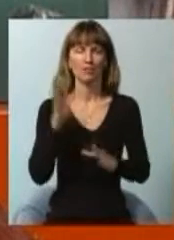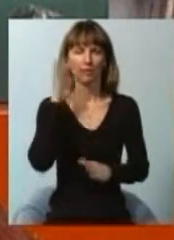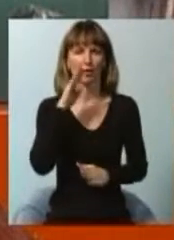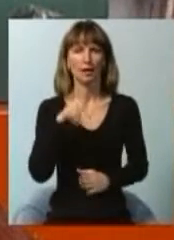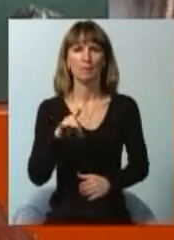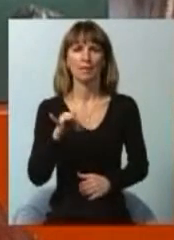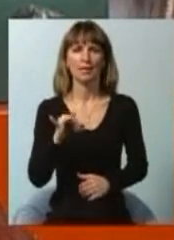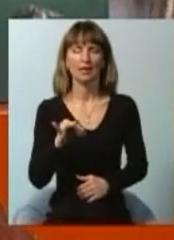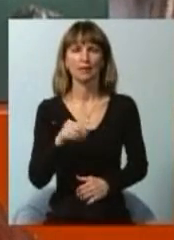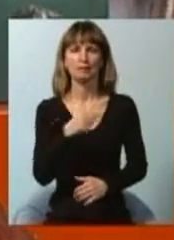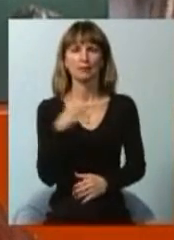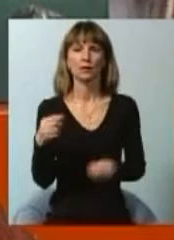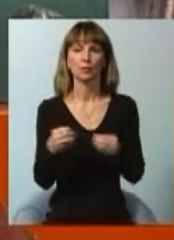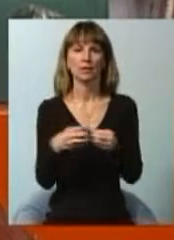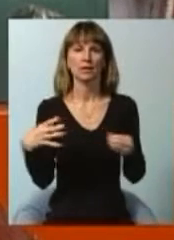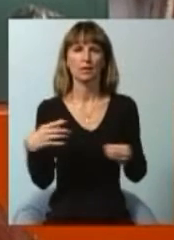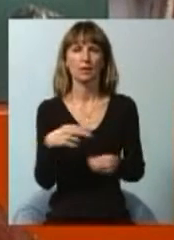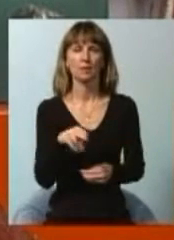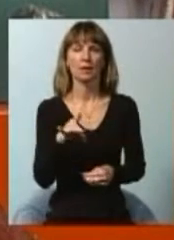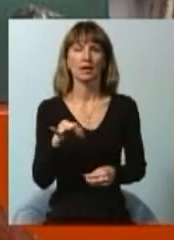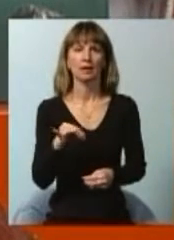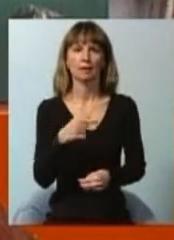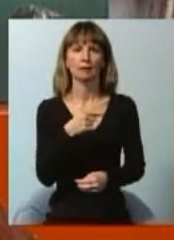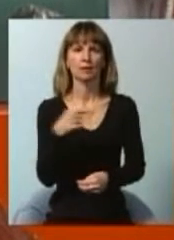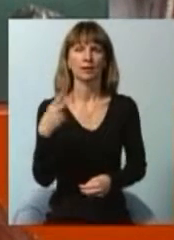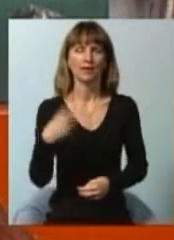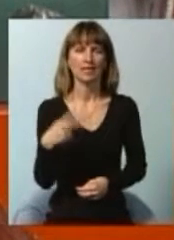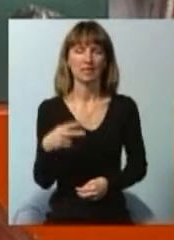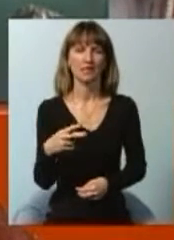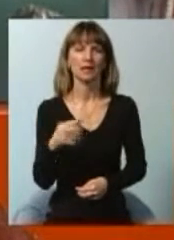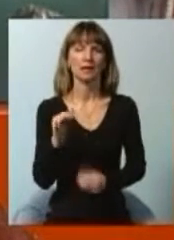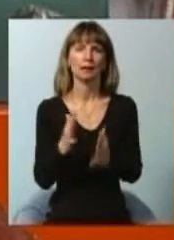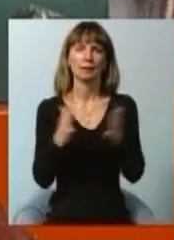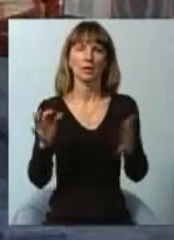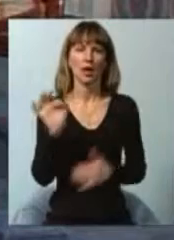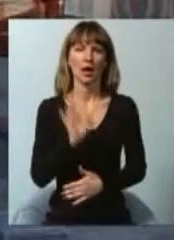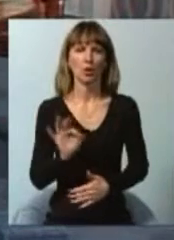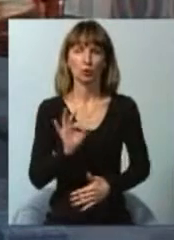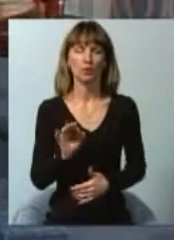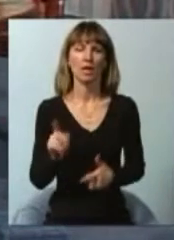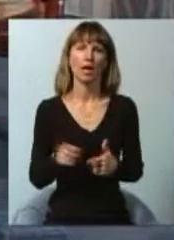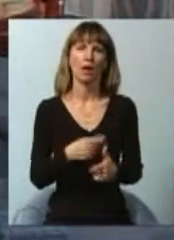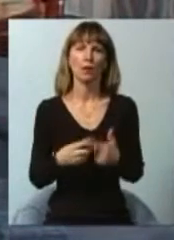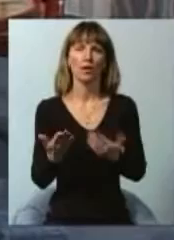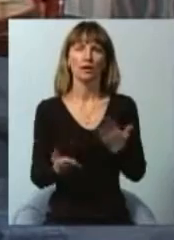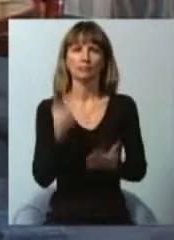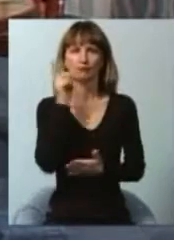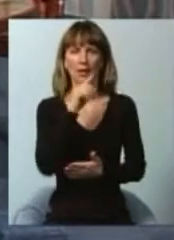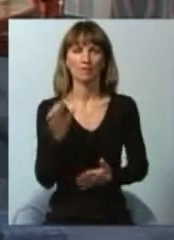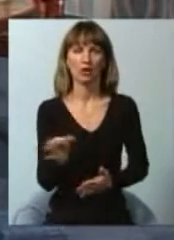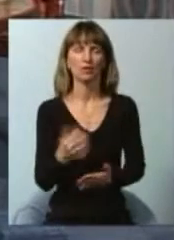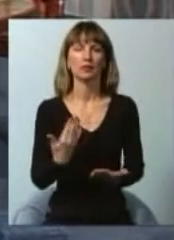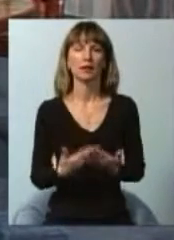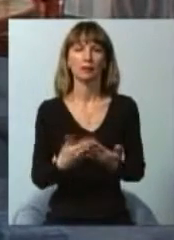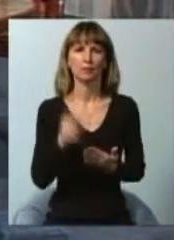замерзати при мінус 15, при мінус 20 і більше градусів. Ну, або якщо це невелика водойма,